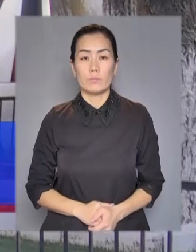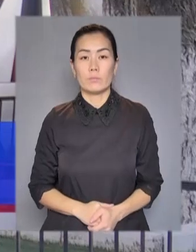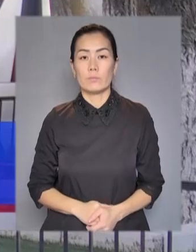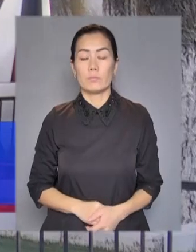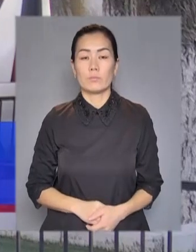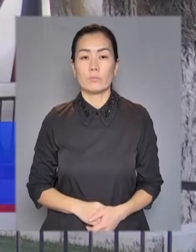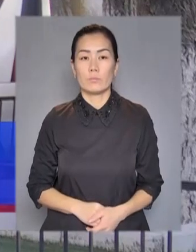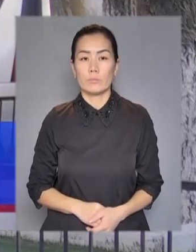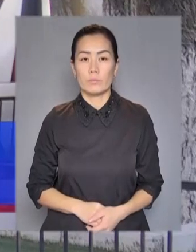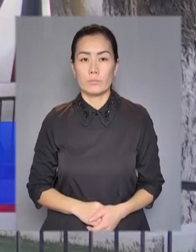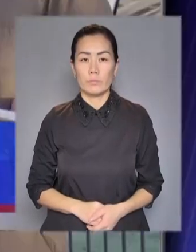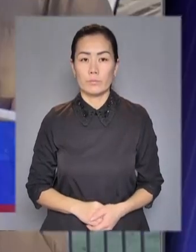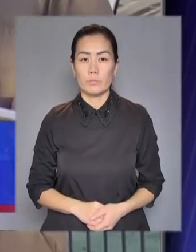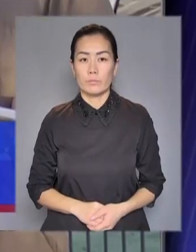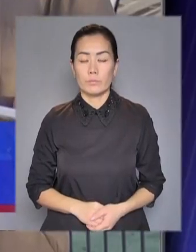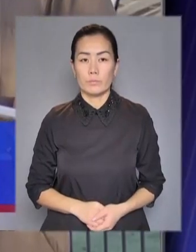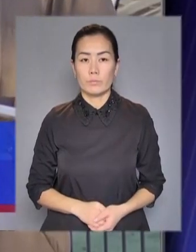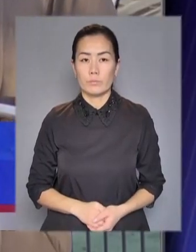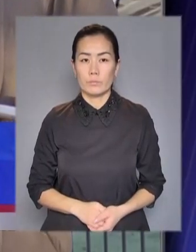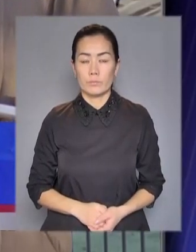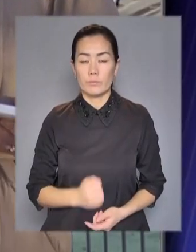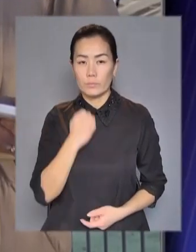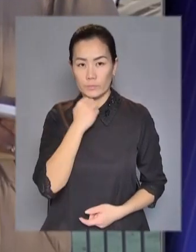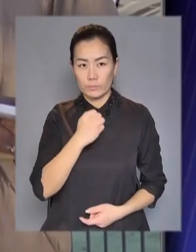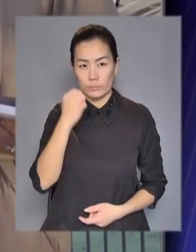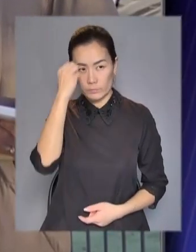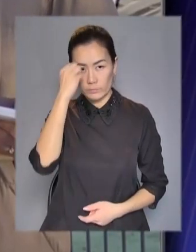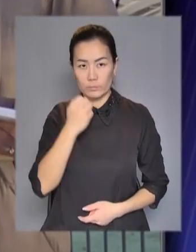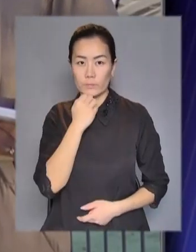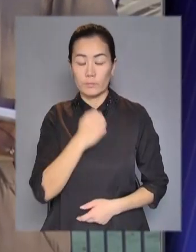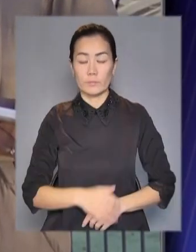өздеріңізде. Рахмет, Ақмарал.